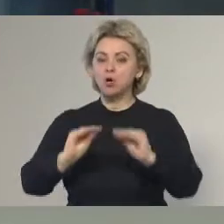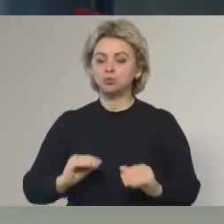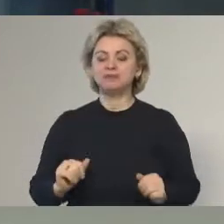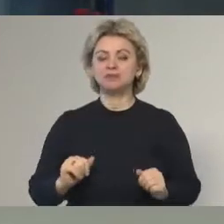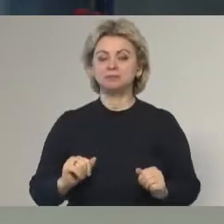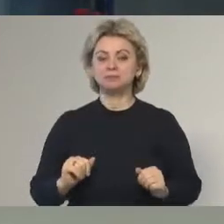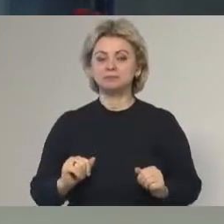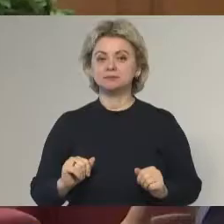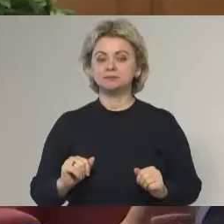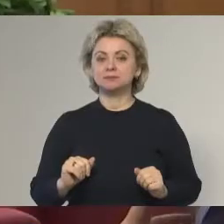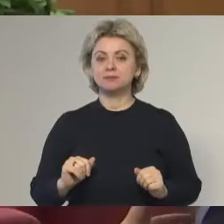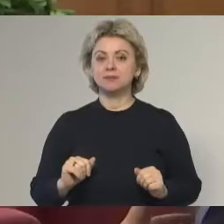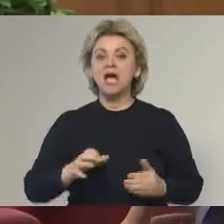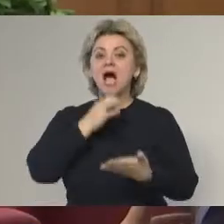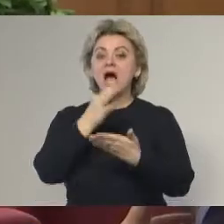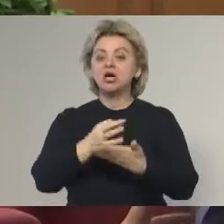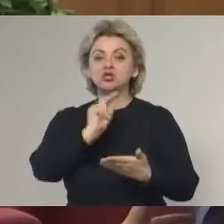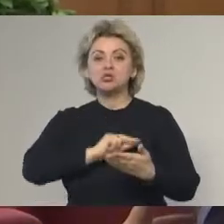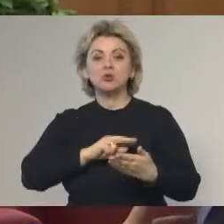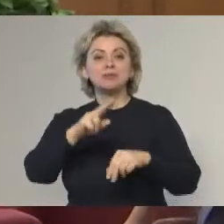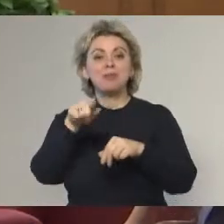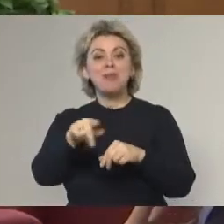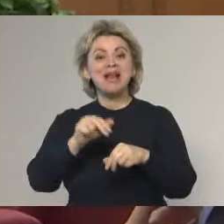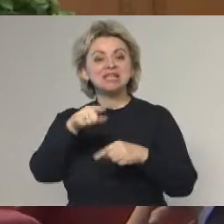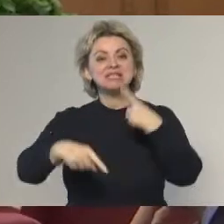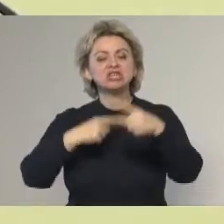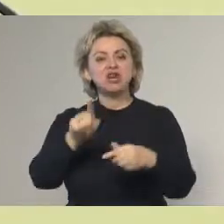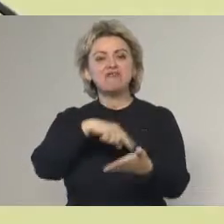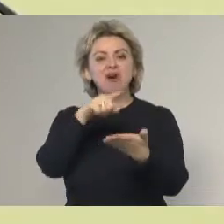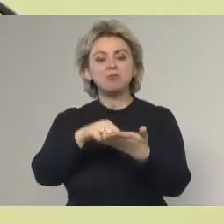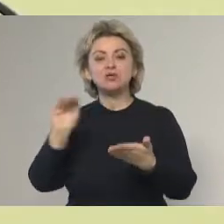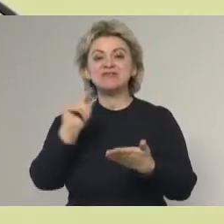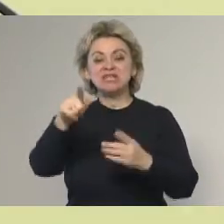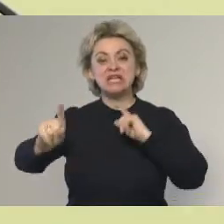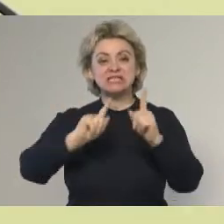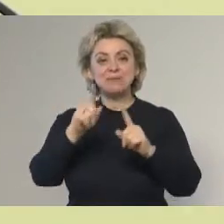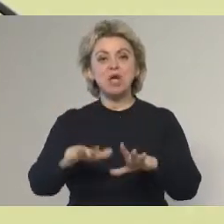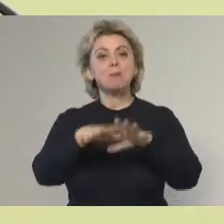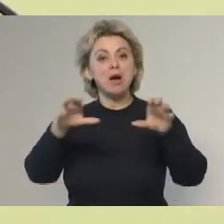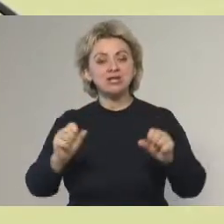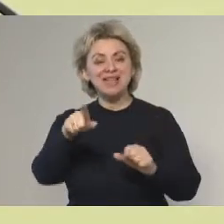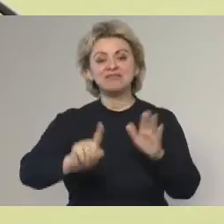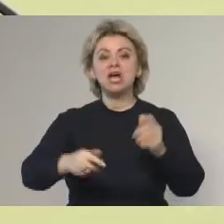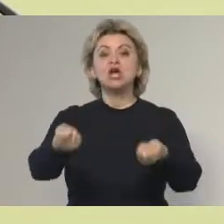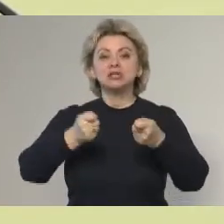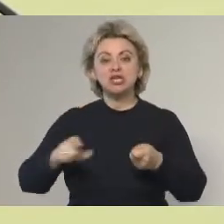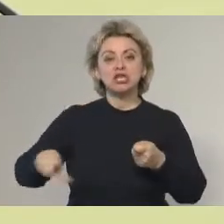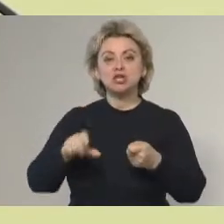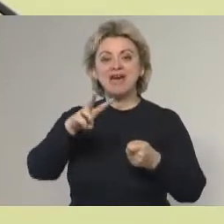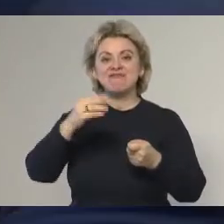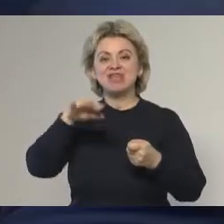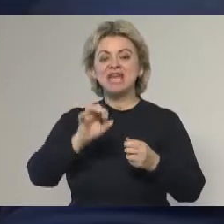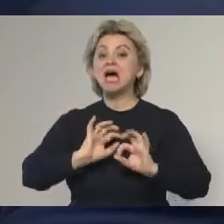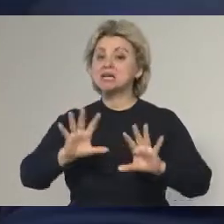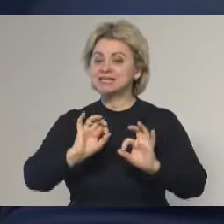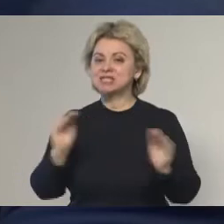оборудования. Отчет о работе полиции – традиционный вопрос февральского заседания парламента. Начальник Донского МВД